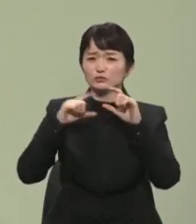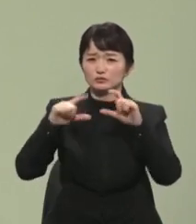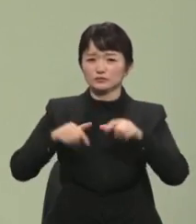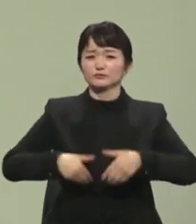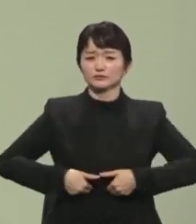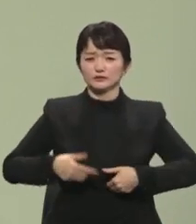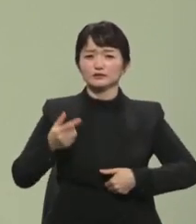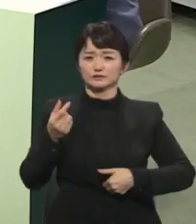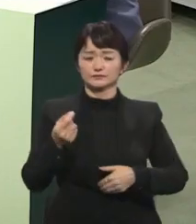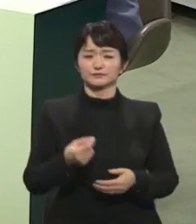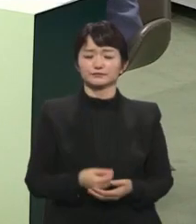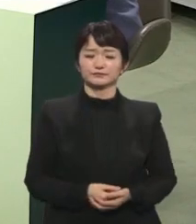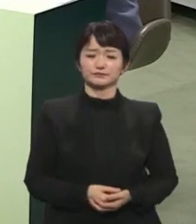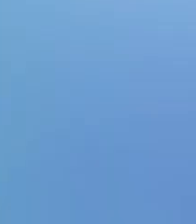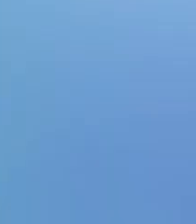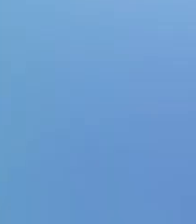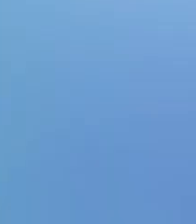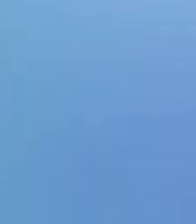같습니다